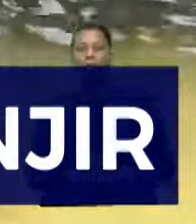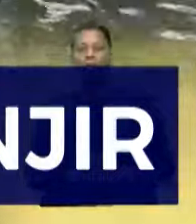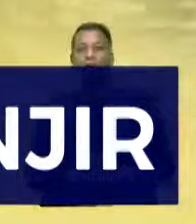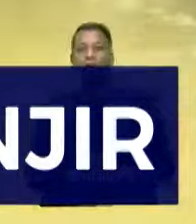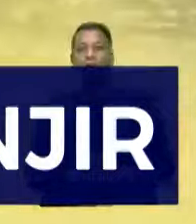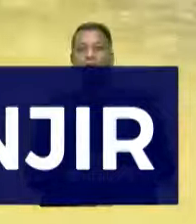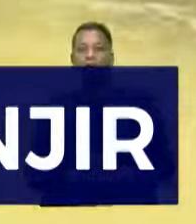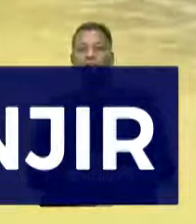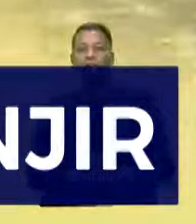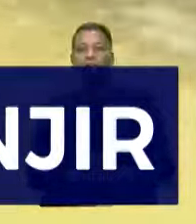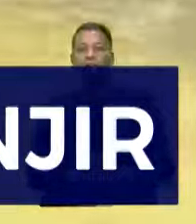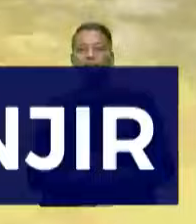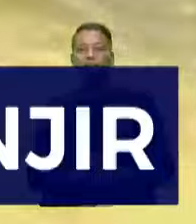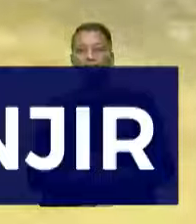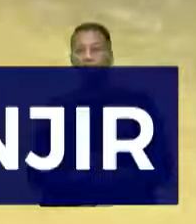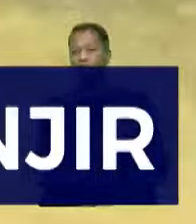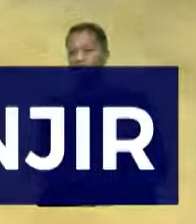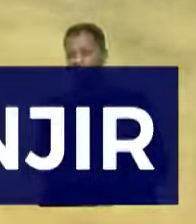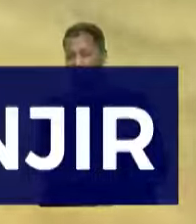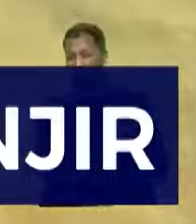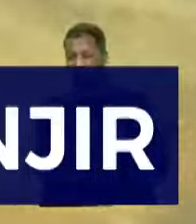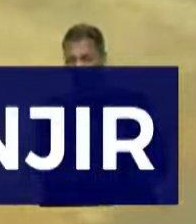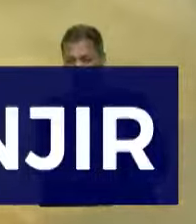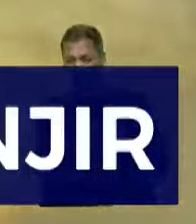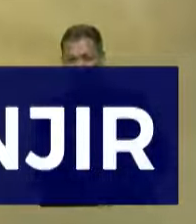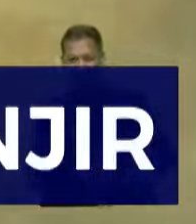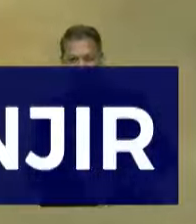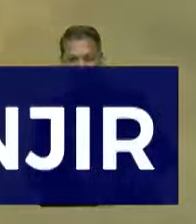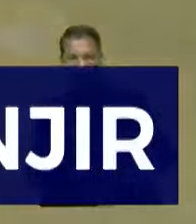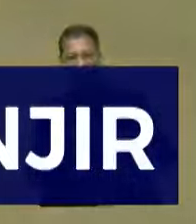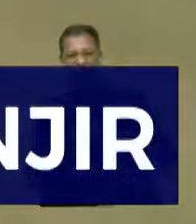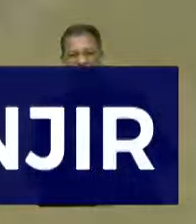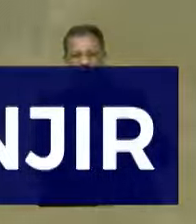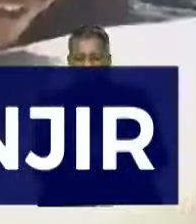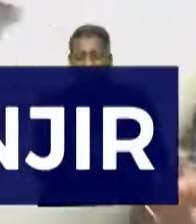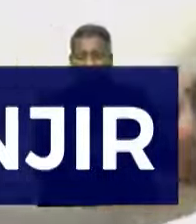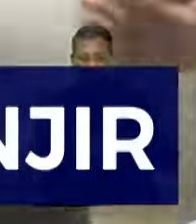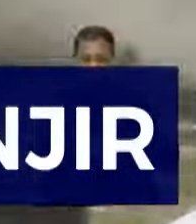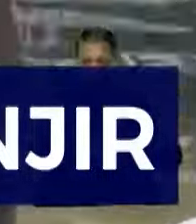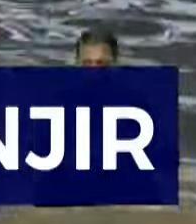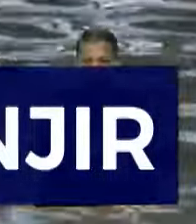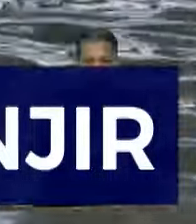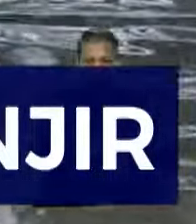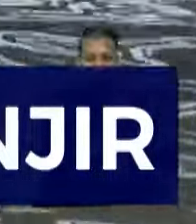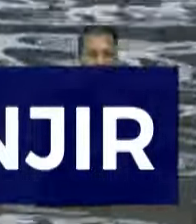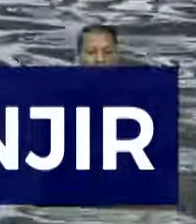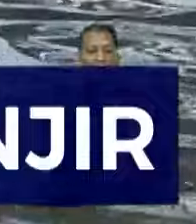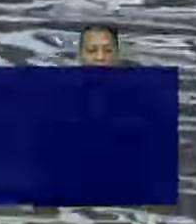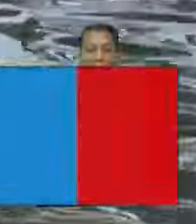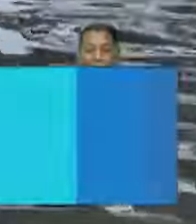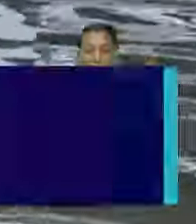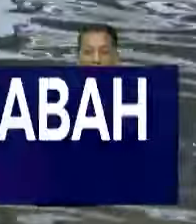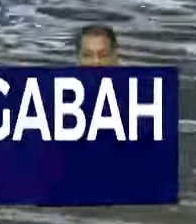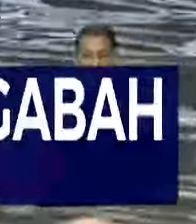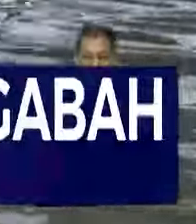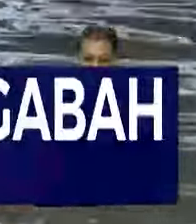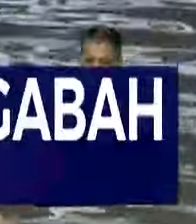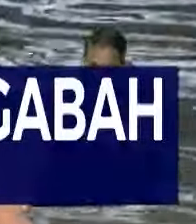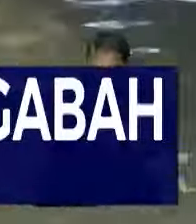M warga nekad menerjang banjir untuk menyelamatkan gabah dari rumah yang terendam banjir di Desa wonjokcamatan Karang Anyar Demak